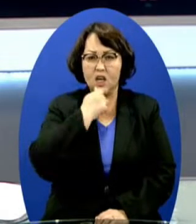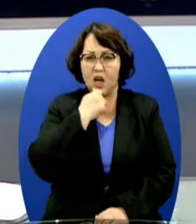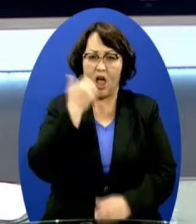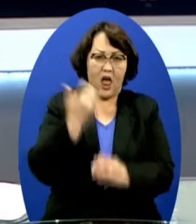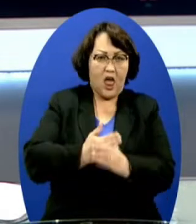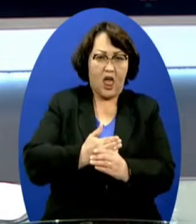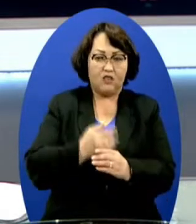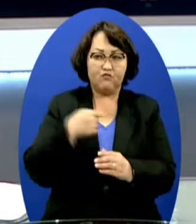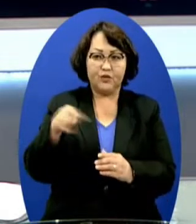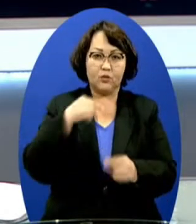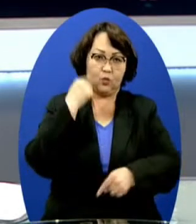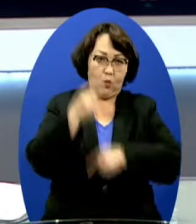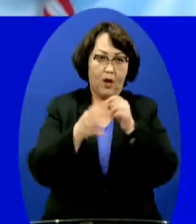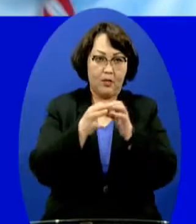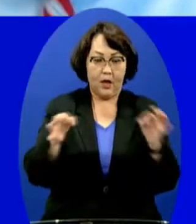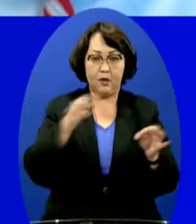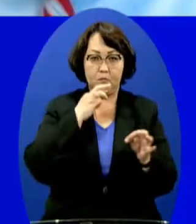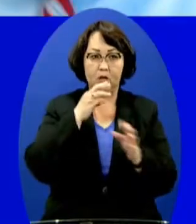үзүүлье.